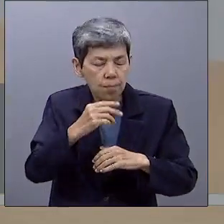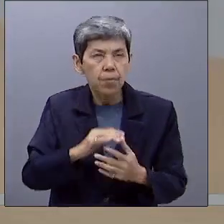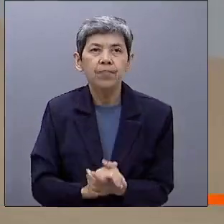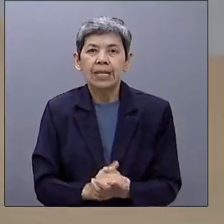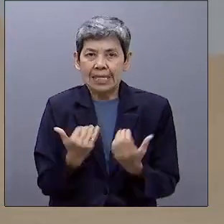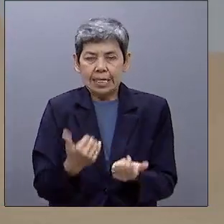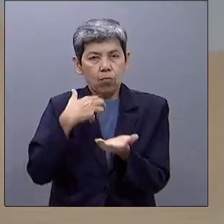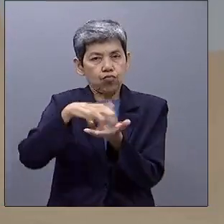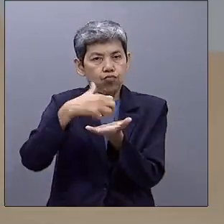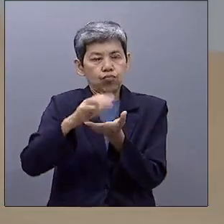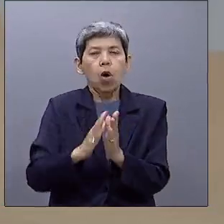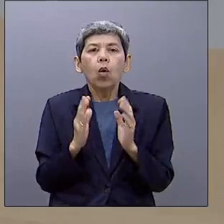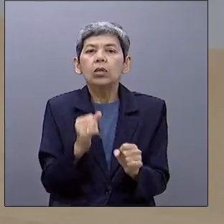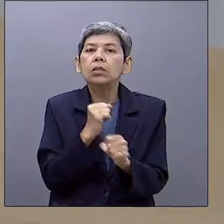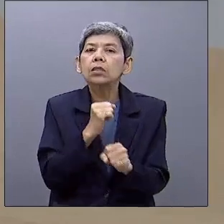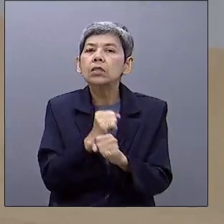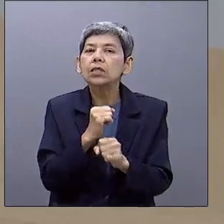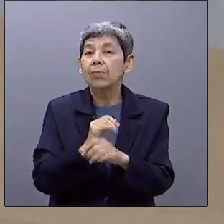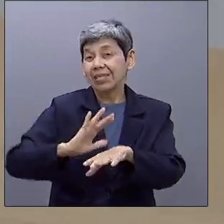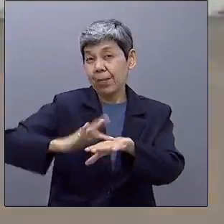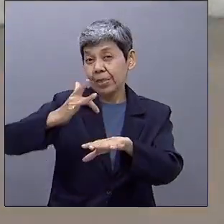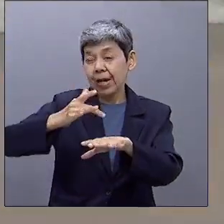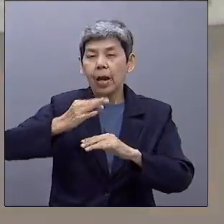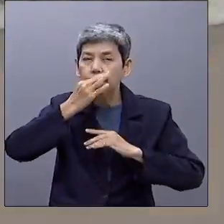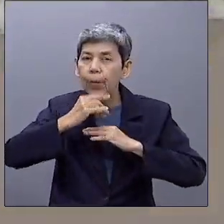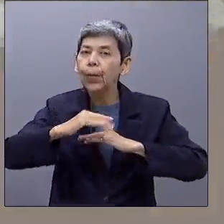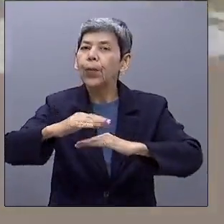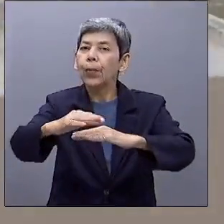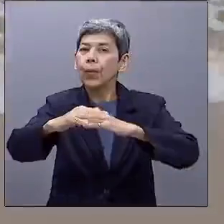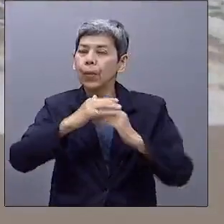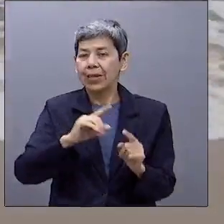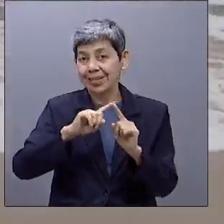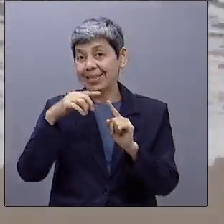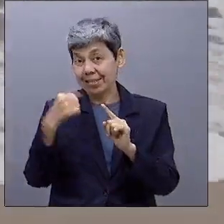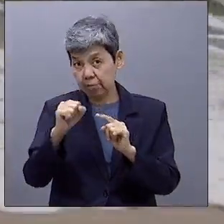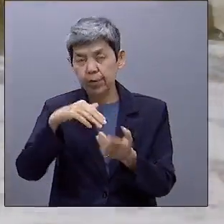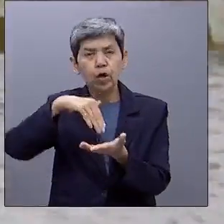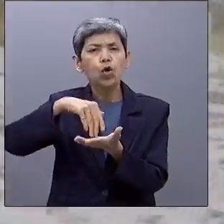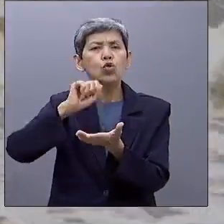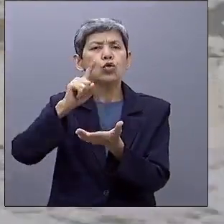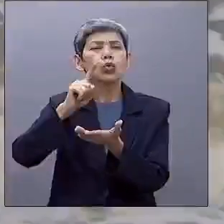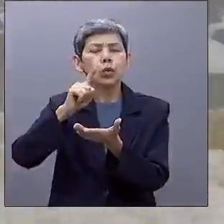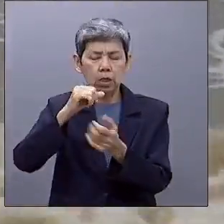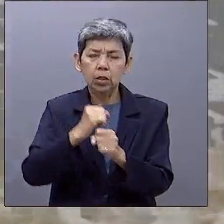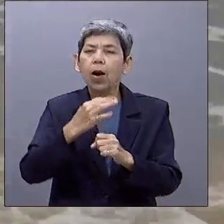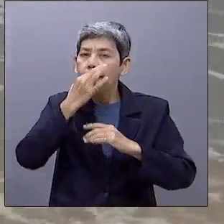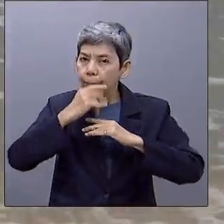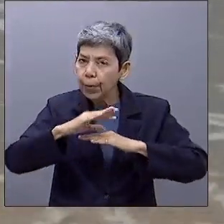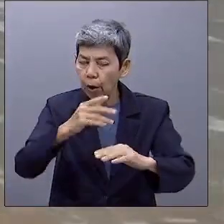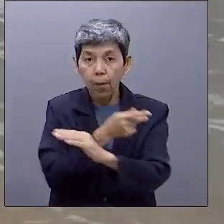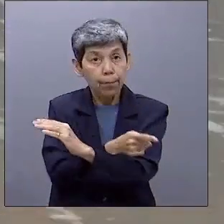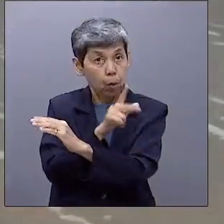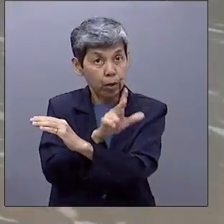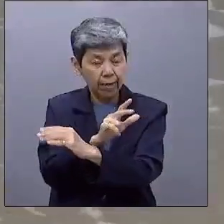ล่าสุดมีรายงานว่าเจ้าหน้าที่จากสำนักงานทรัพยากรทางทะเลและชายฝั่งที่ 10โดยศูนย์อนุรักษ์ทรัพยากรทางทะเลจังหวัดภูเก็ต